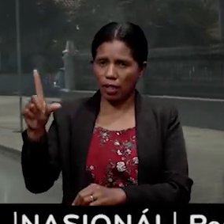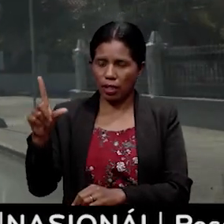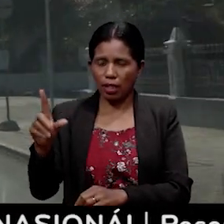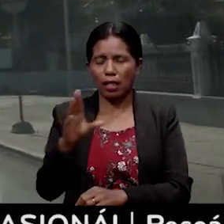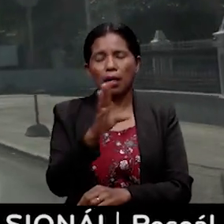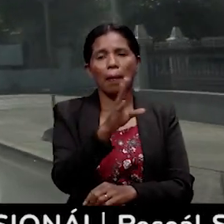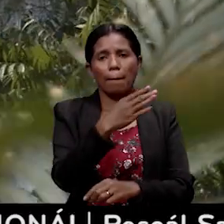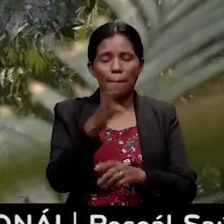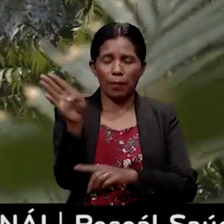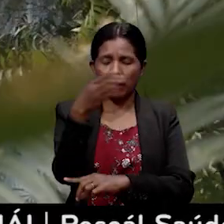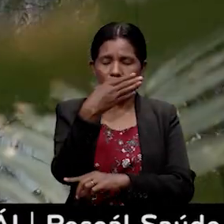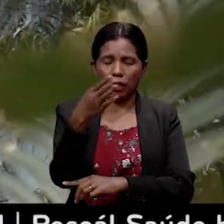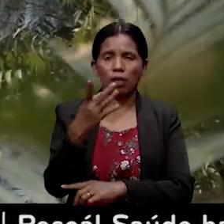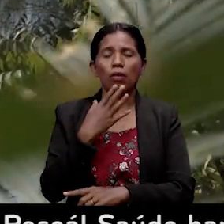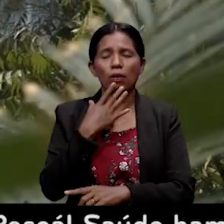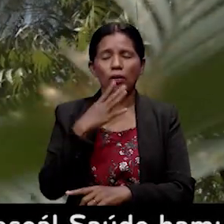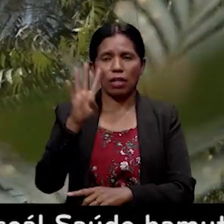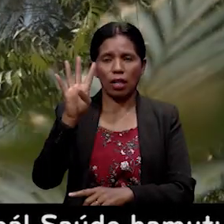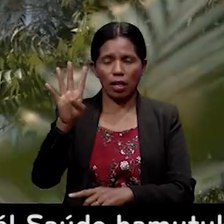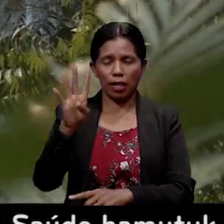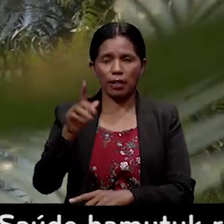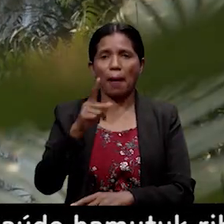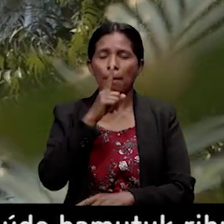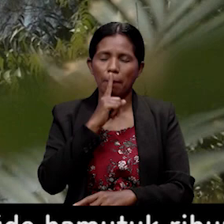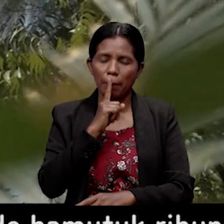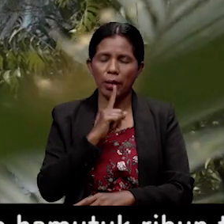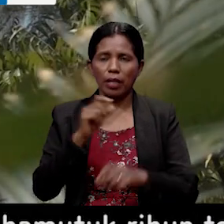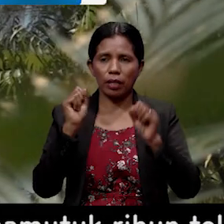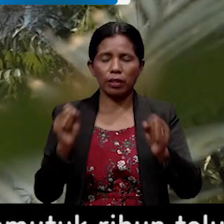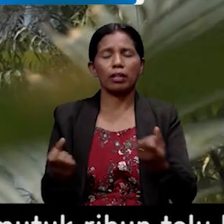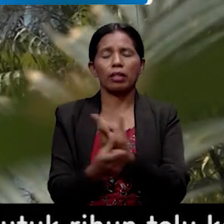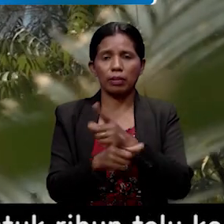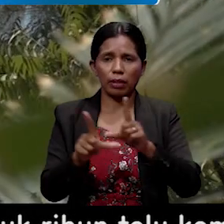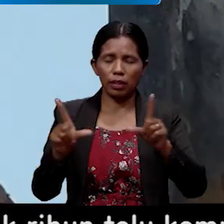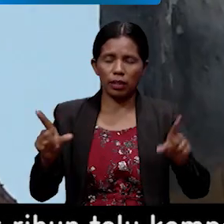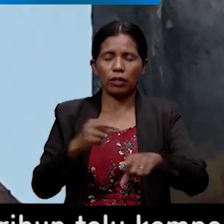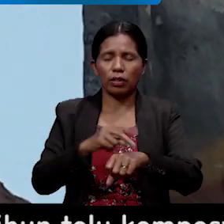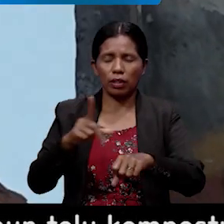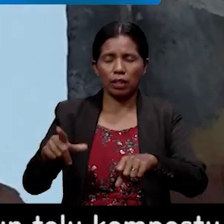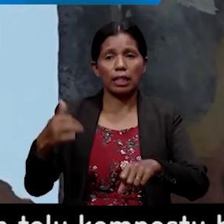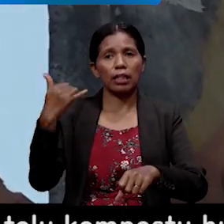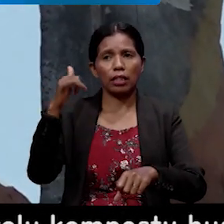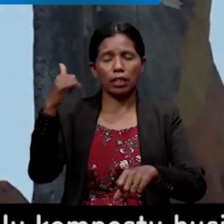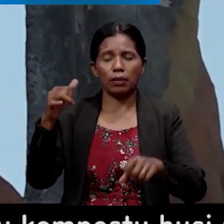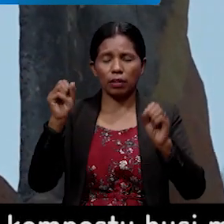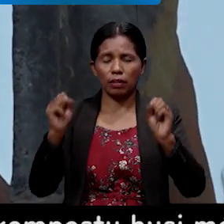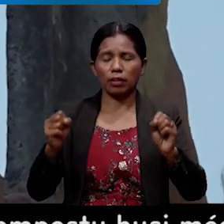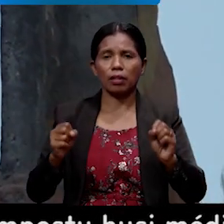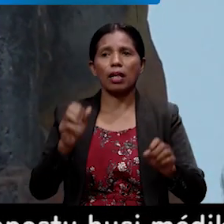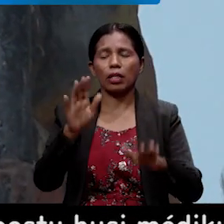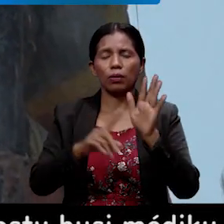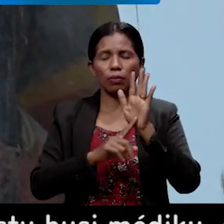eri deteli ho korhat hane sang kormeng honi sentidu luta ba libertasaun nasional kinor simboliza kolonialismu ni